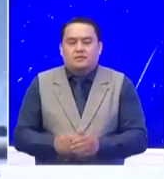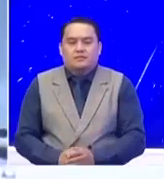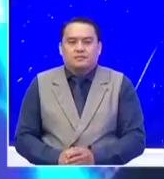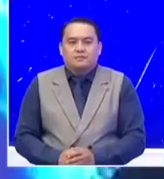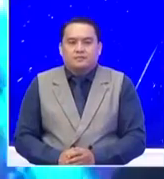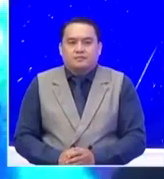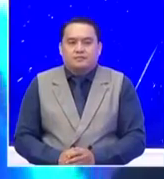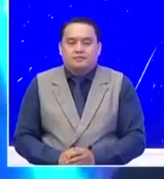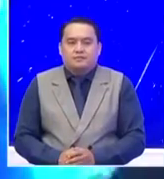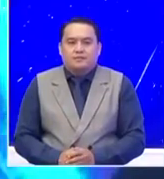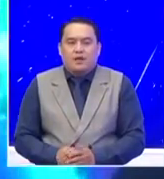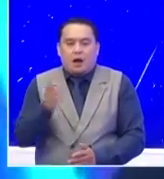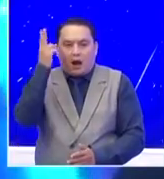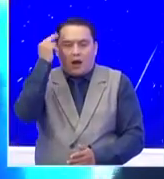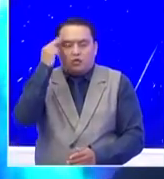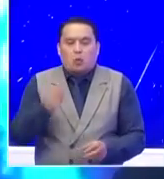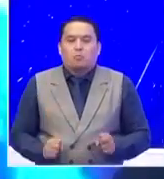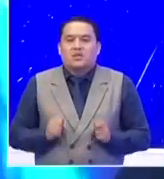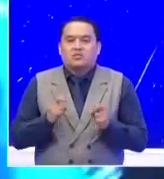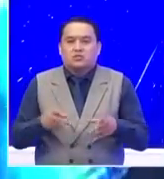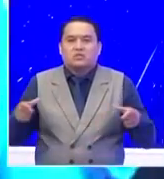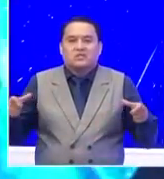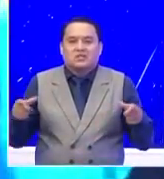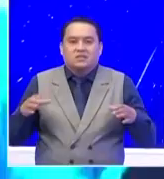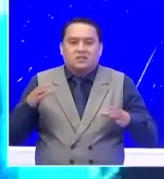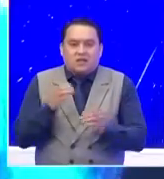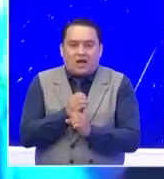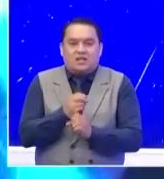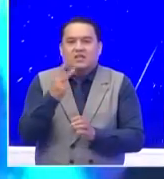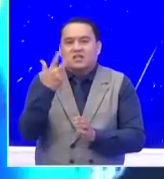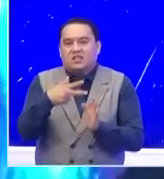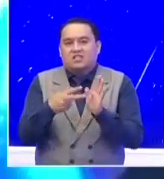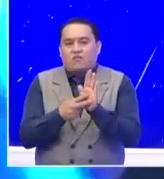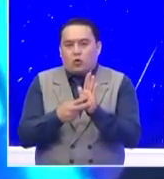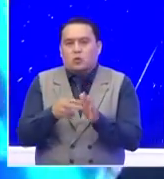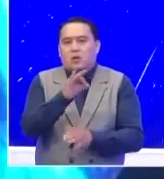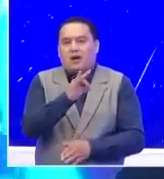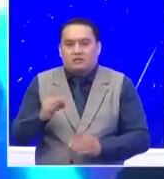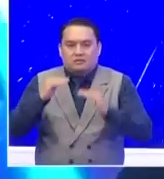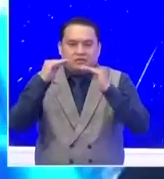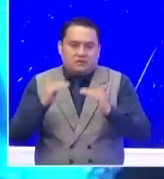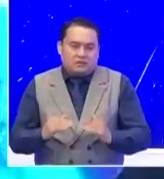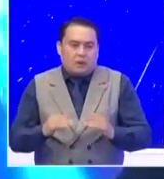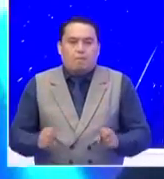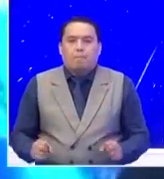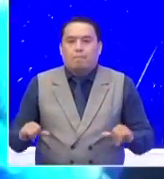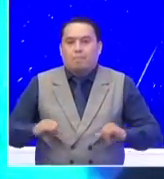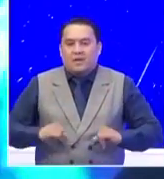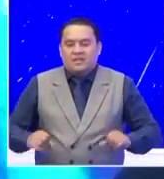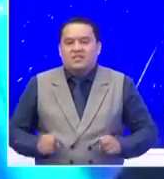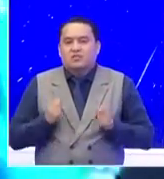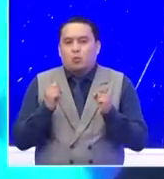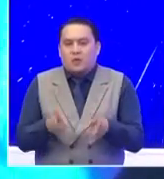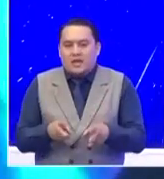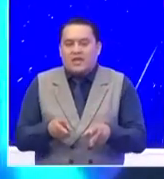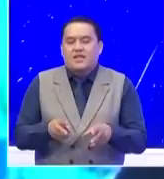карантина. Так, количество преступлений с начала года сократилось на 38%, снизилось число причинений тяжкого вреда